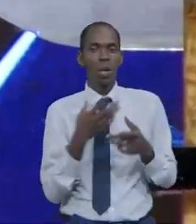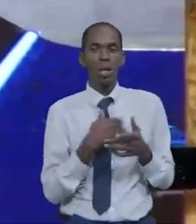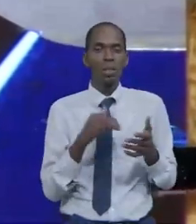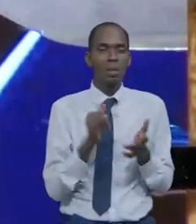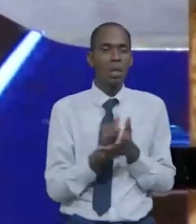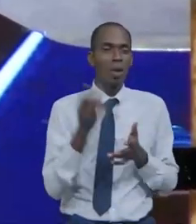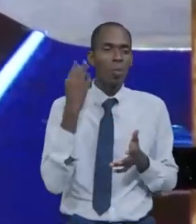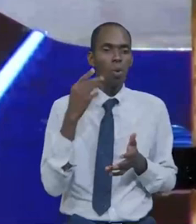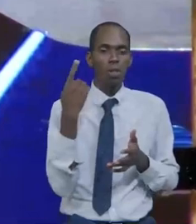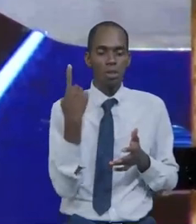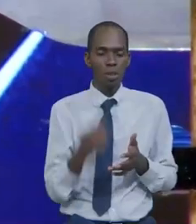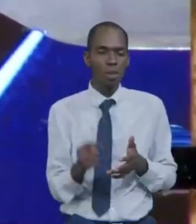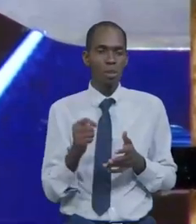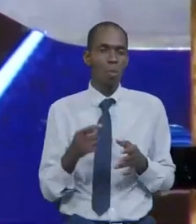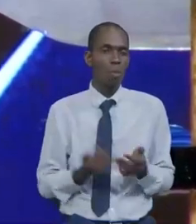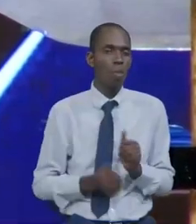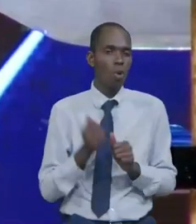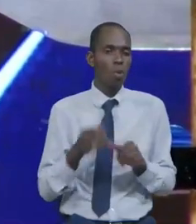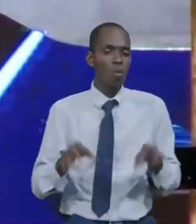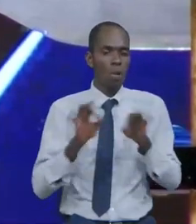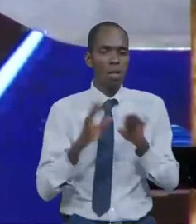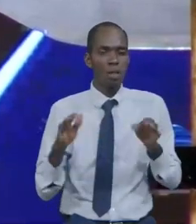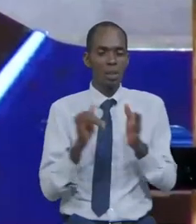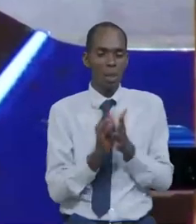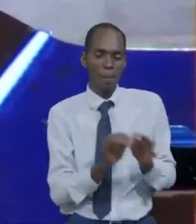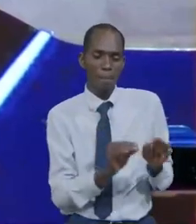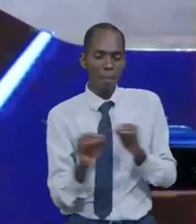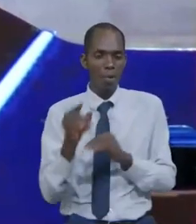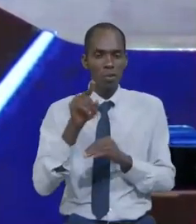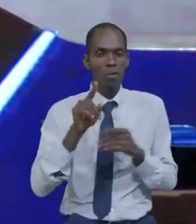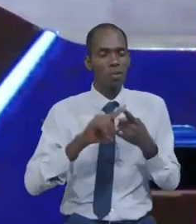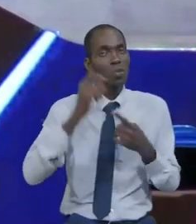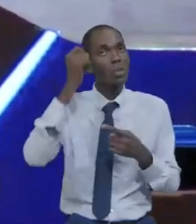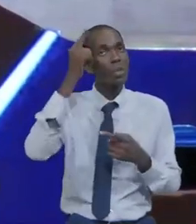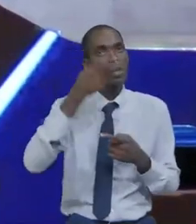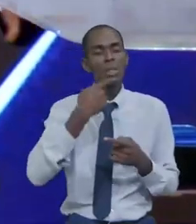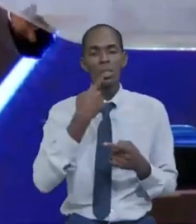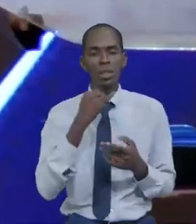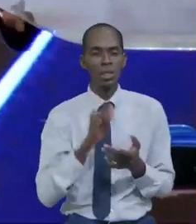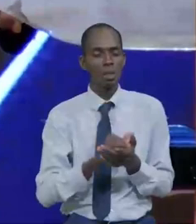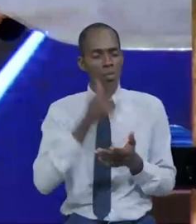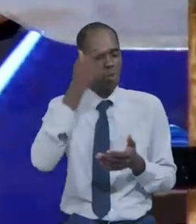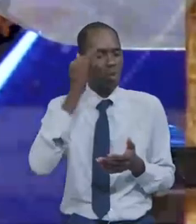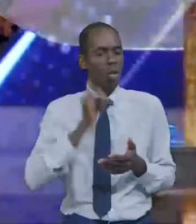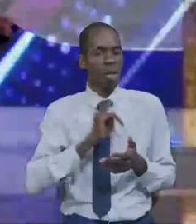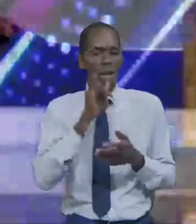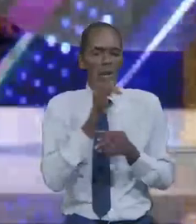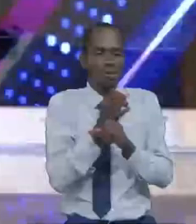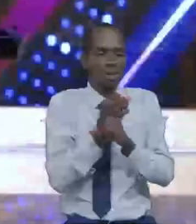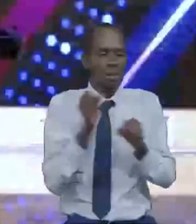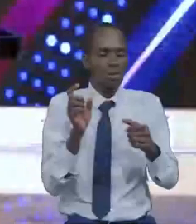la devise qui le poussait à comprendre que je suis sauvé pour servir à